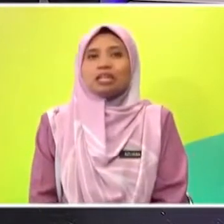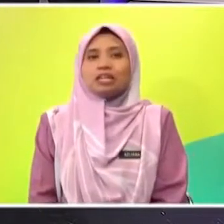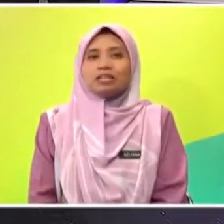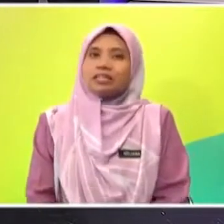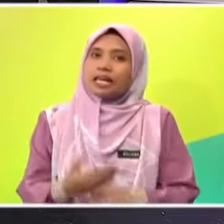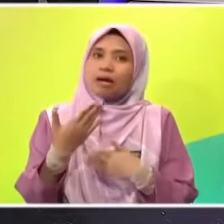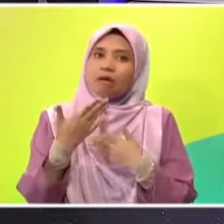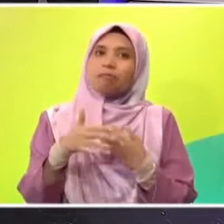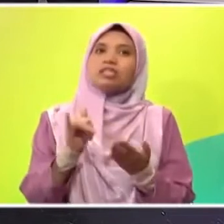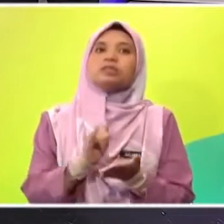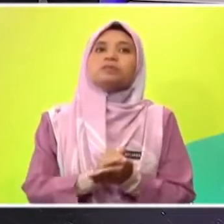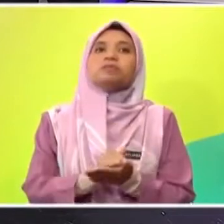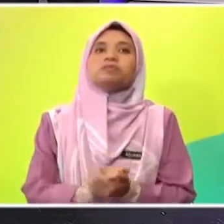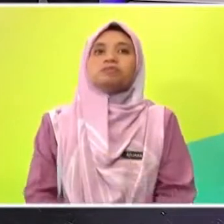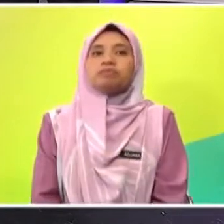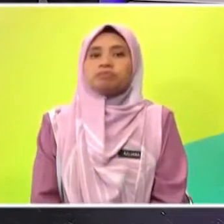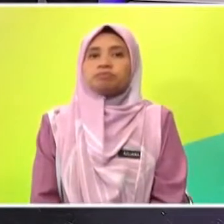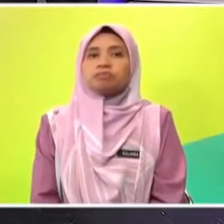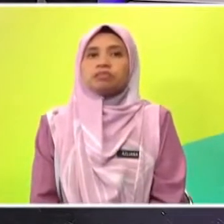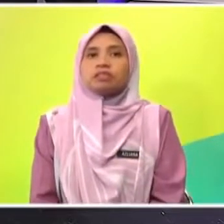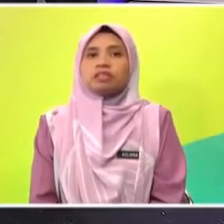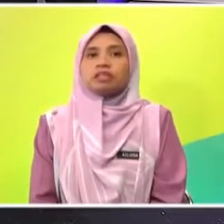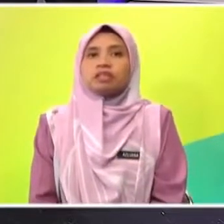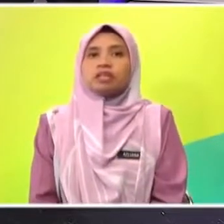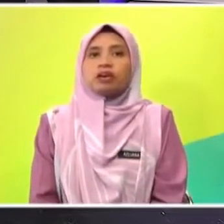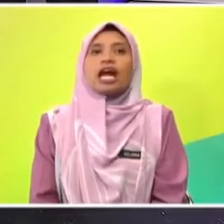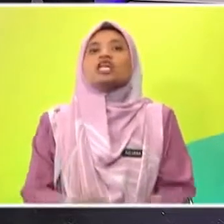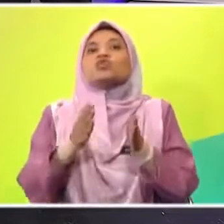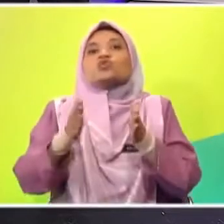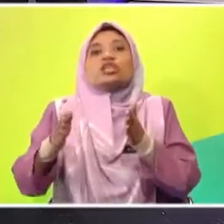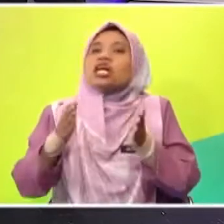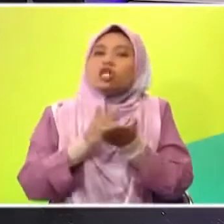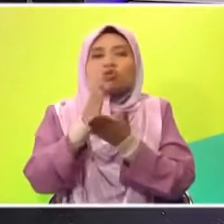perkataannya ke atau bagaimana jenggot kaidah terususun layak